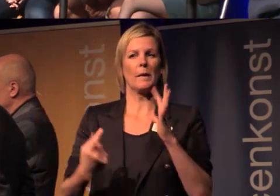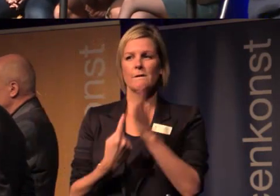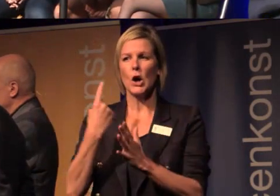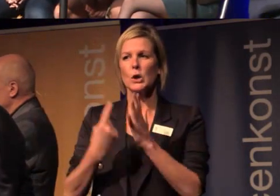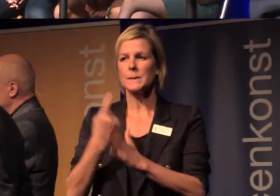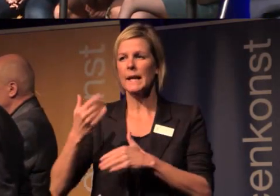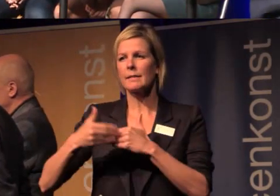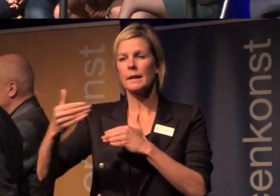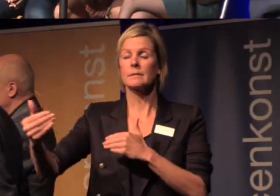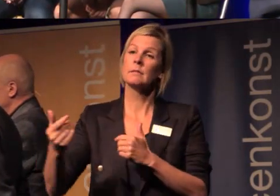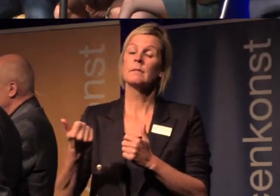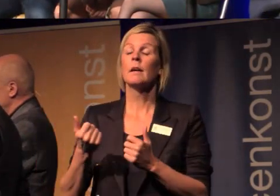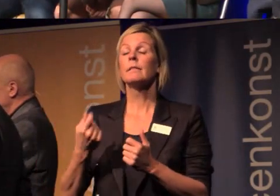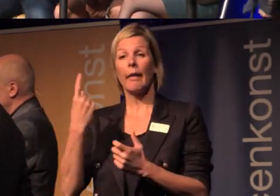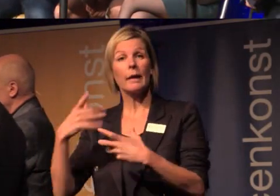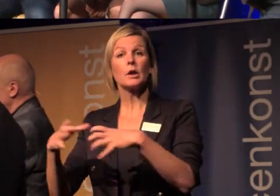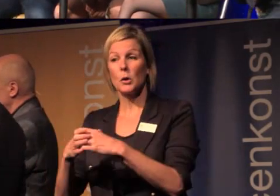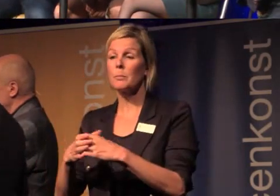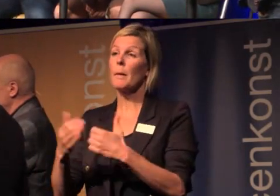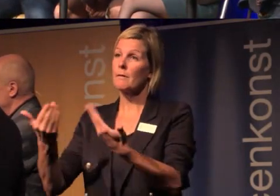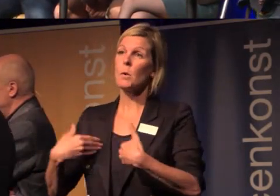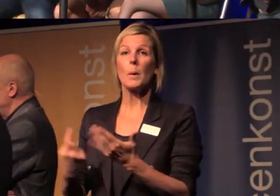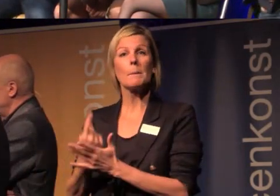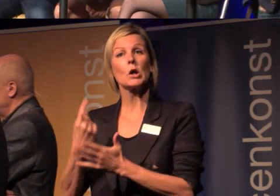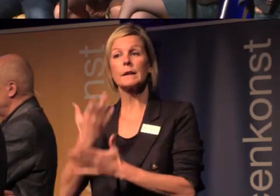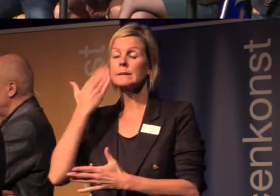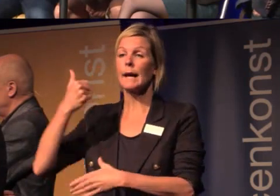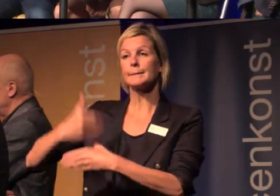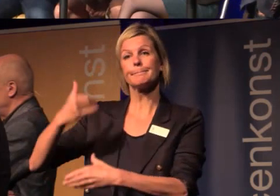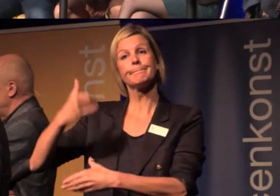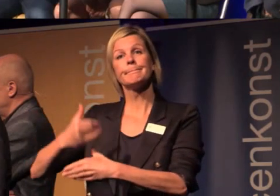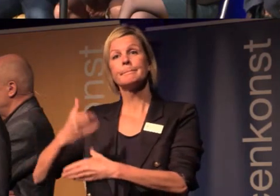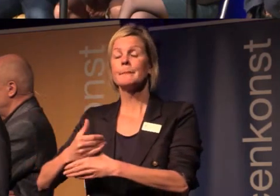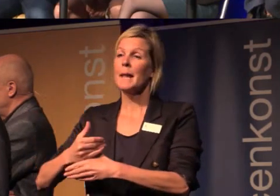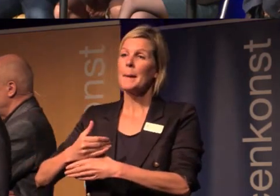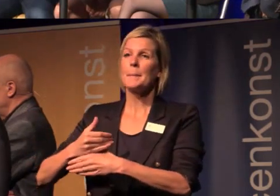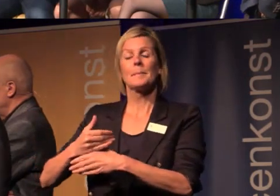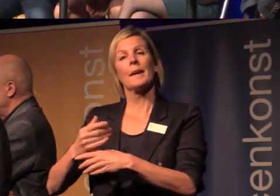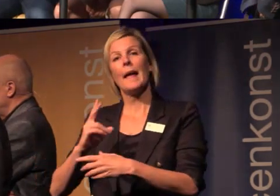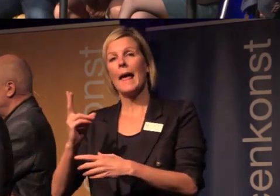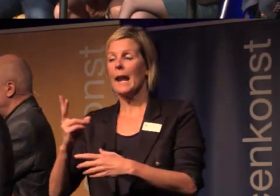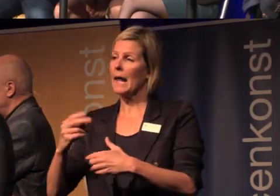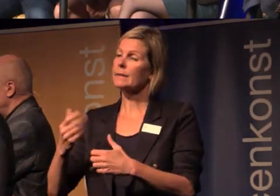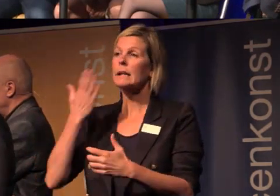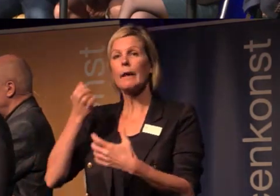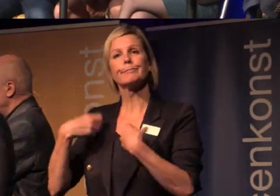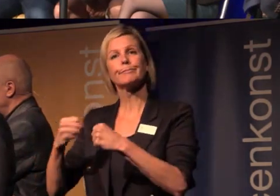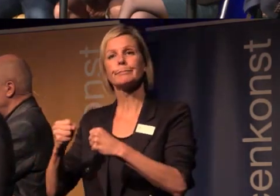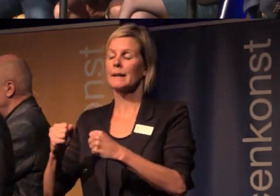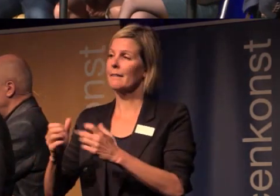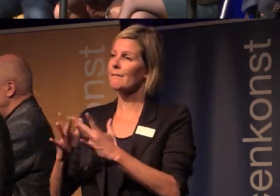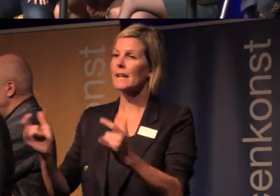spela sin teaterpjäs eller ha sin fria teater eller vad det nu kan tänkas handla om. Och då handlar det ju dels